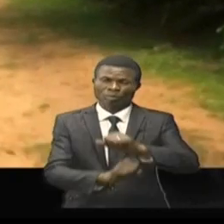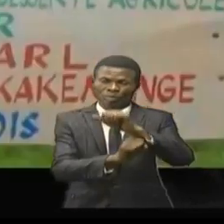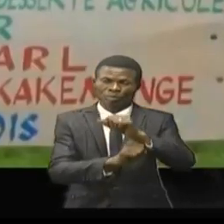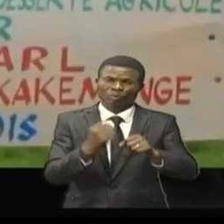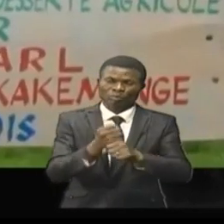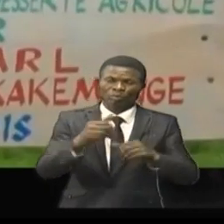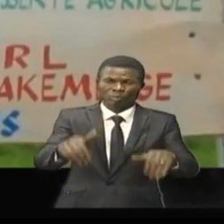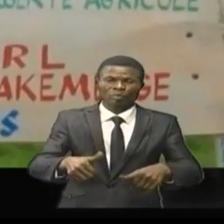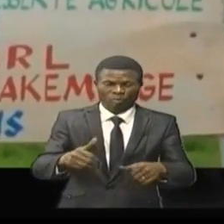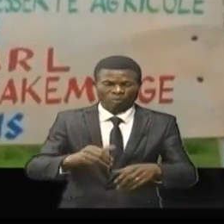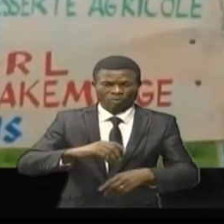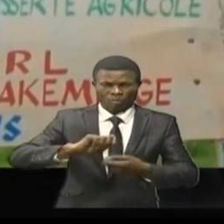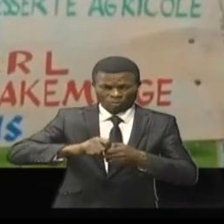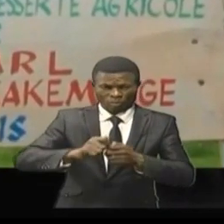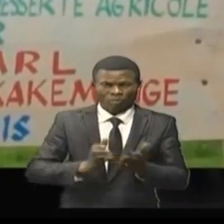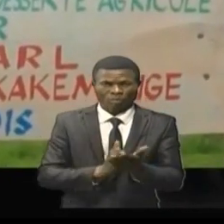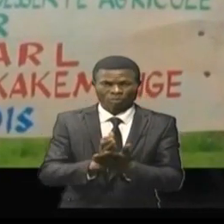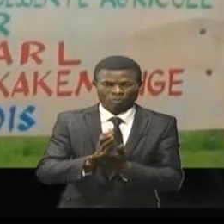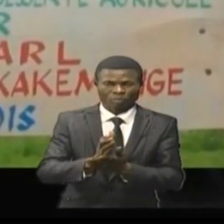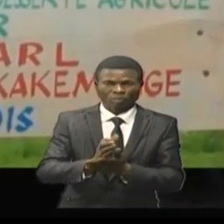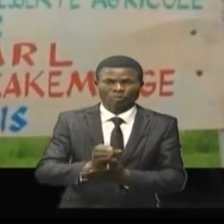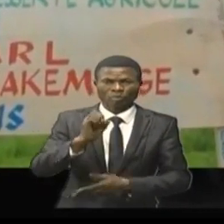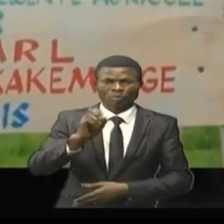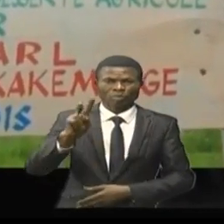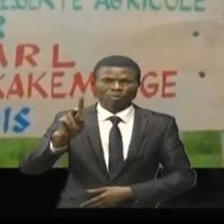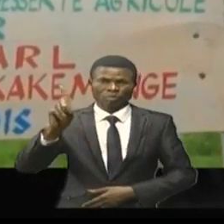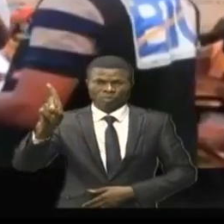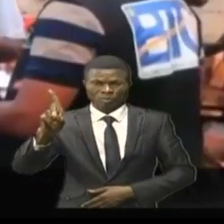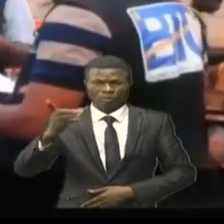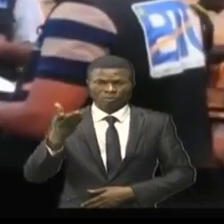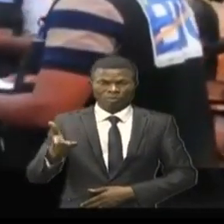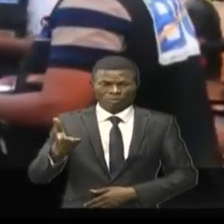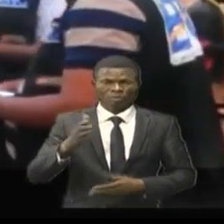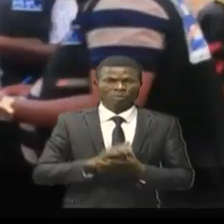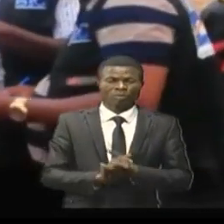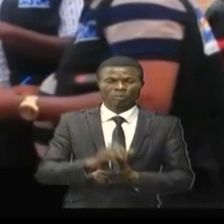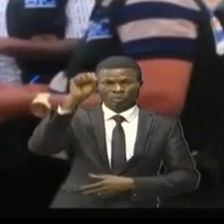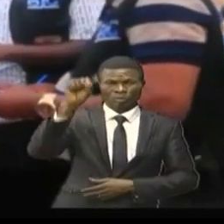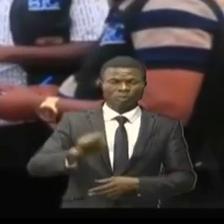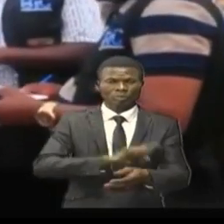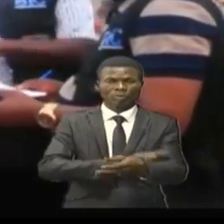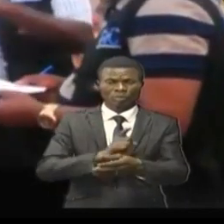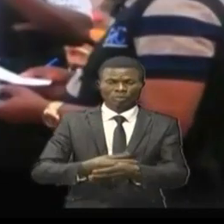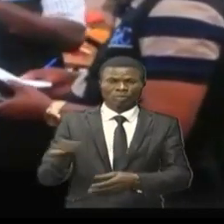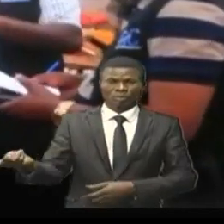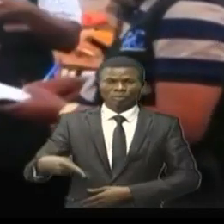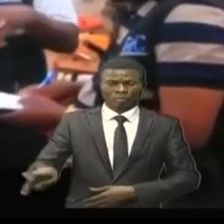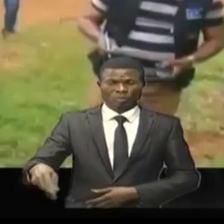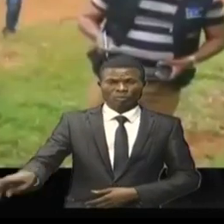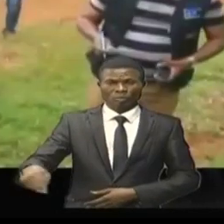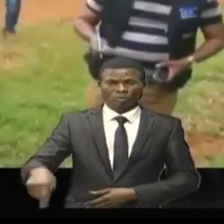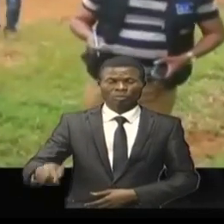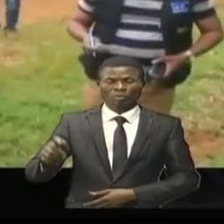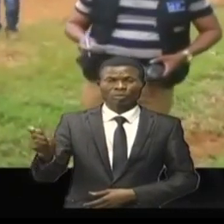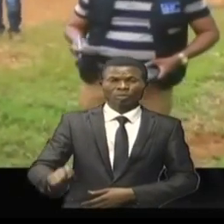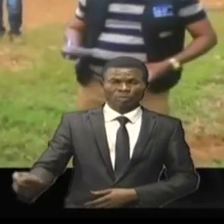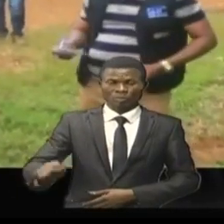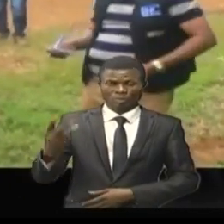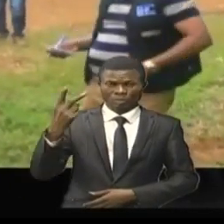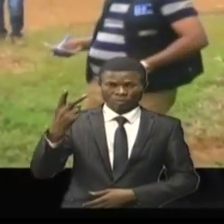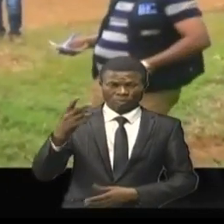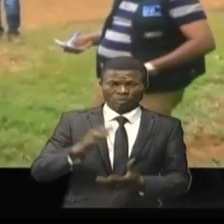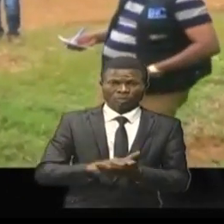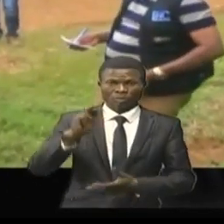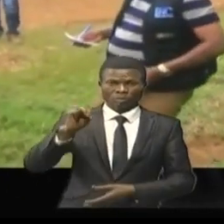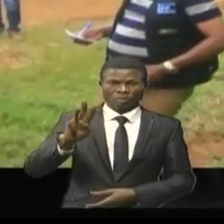entretenues correctement par l'Office des voies de dessertes agricoles OVDA Sud Kivu dans les territoires Mwenga et Walungu. Le constat a été fait